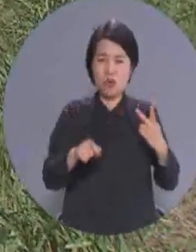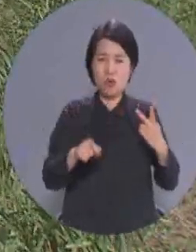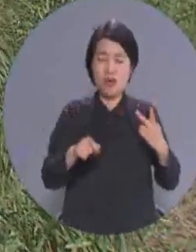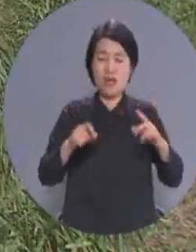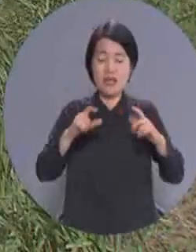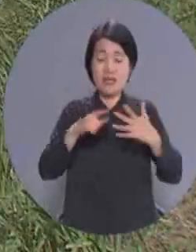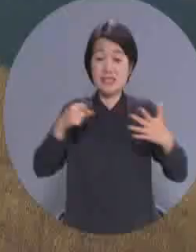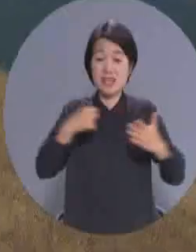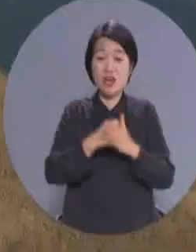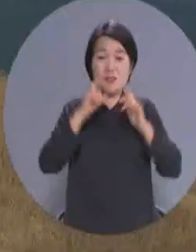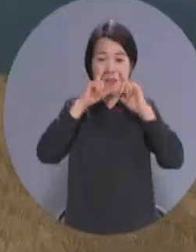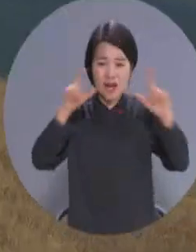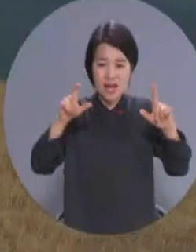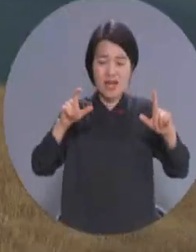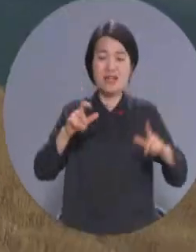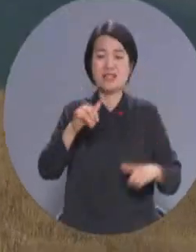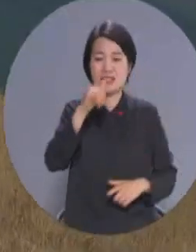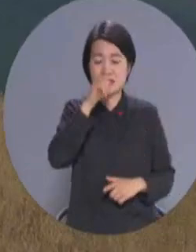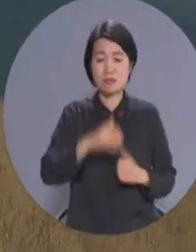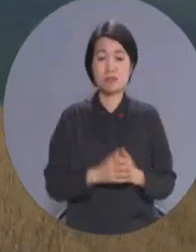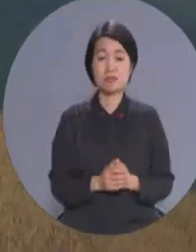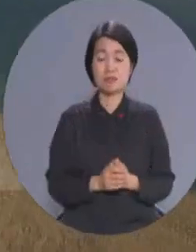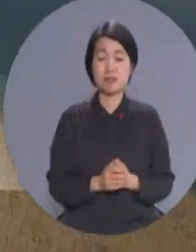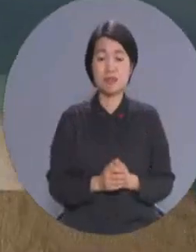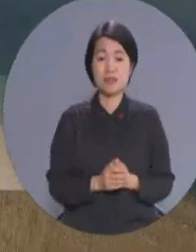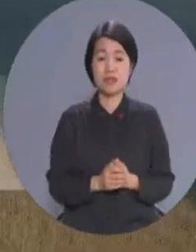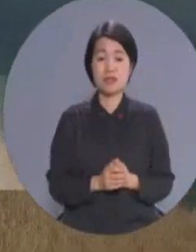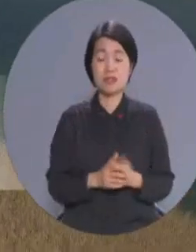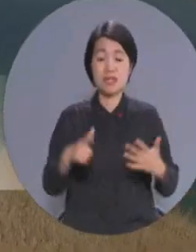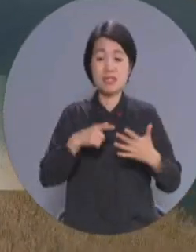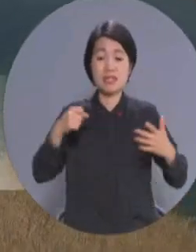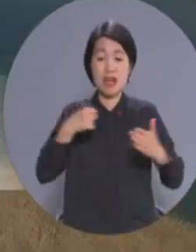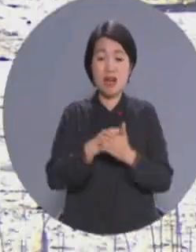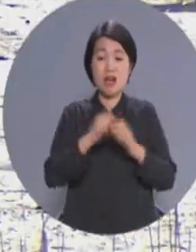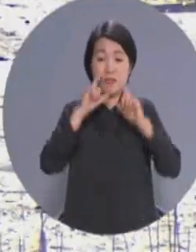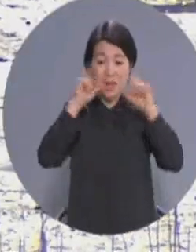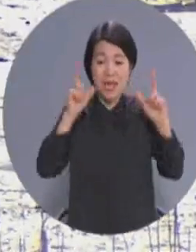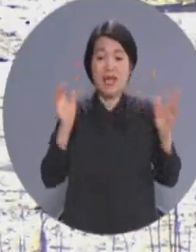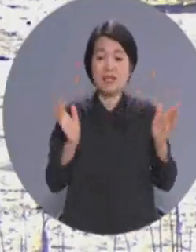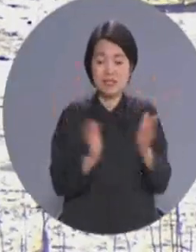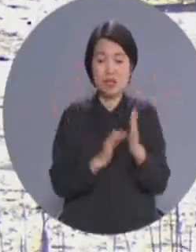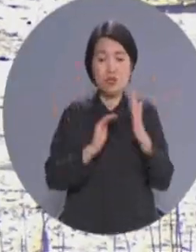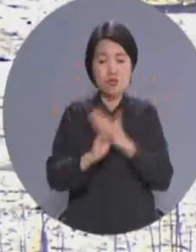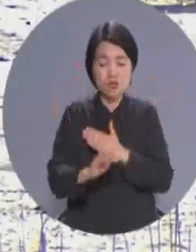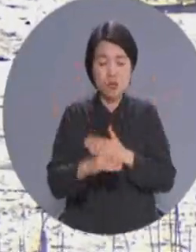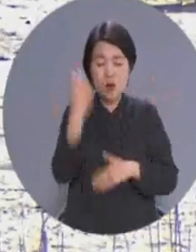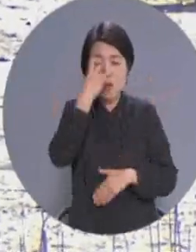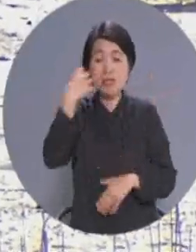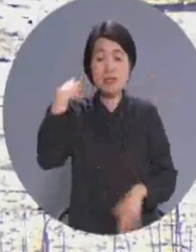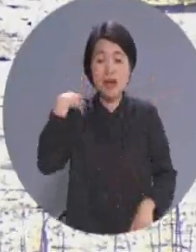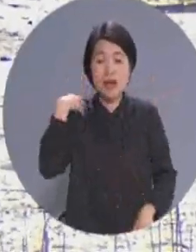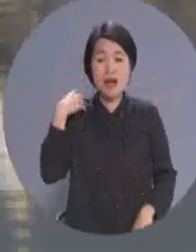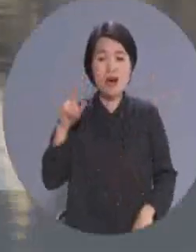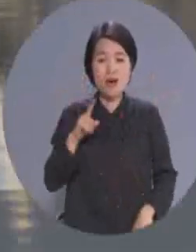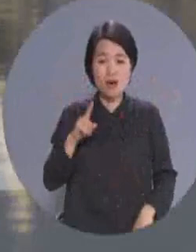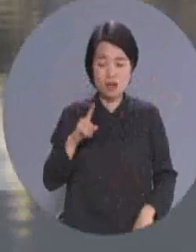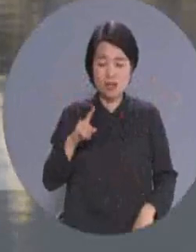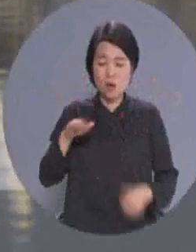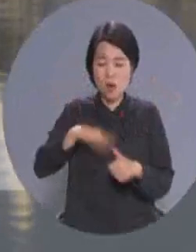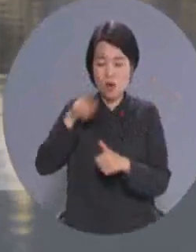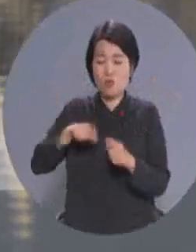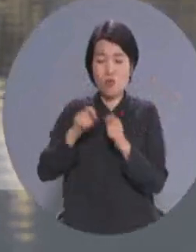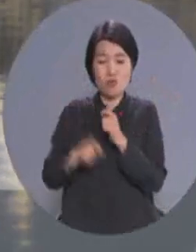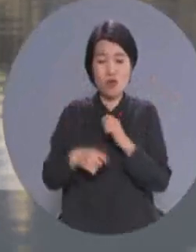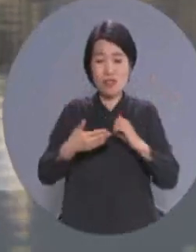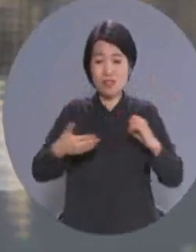남겨둔 상태입니다 동천의 국가하천 지정 고시까지 마무리되면 동천의 관리 주차는 환경 부사나 영상강